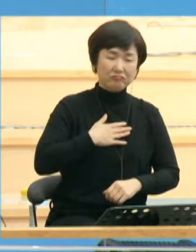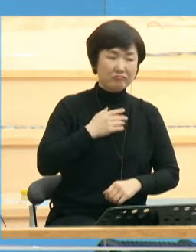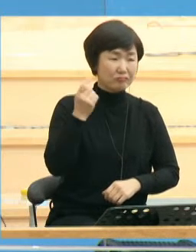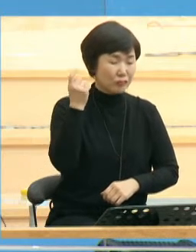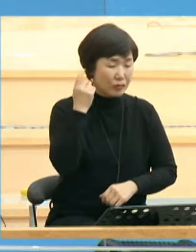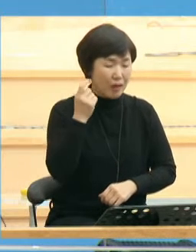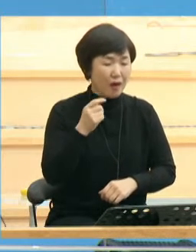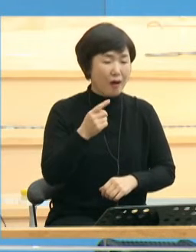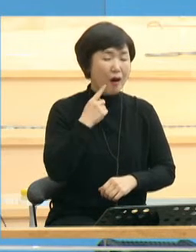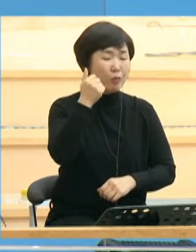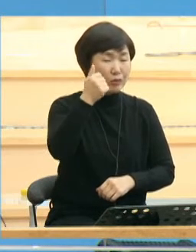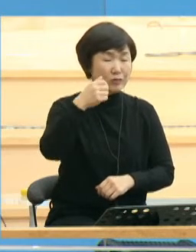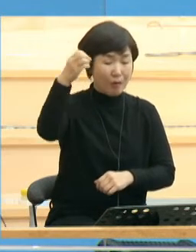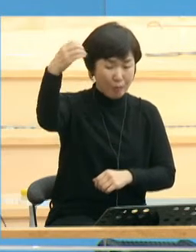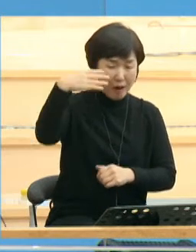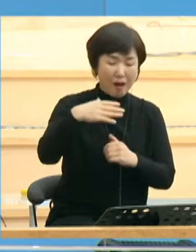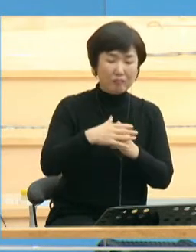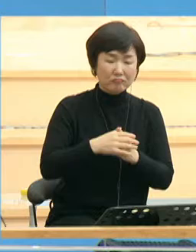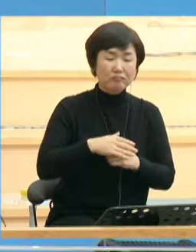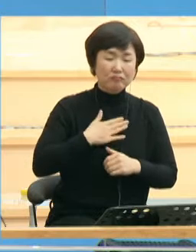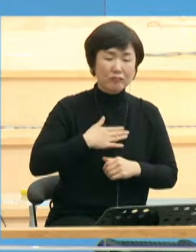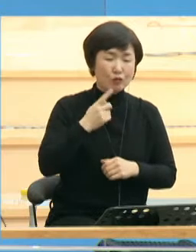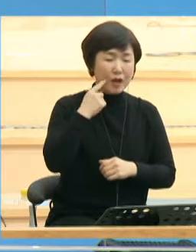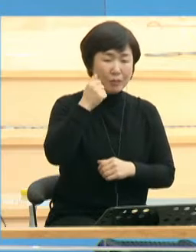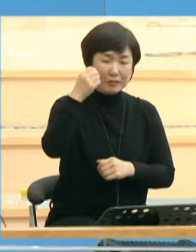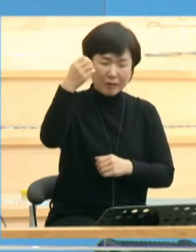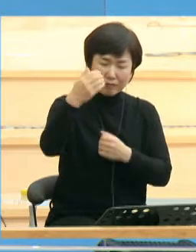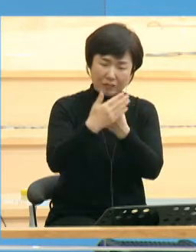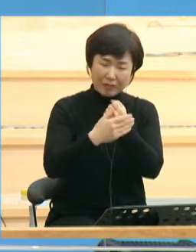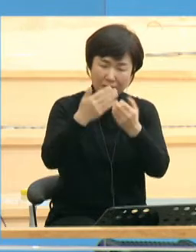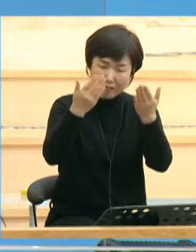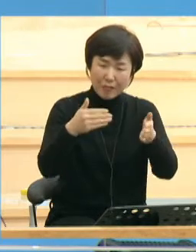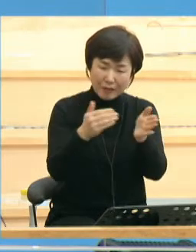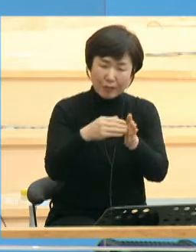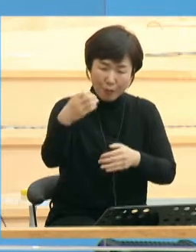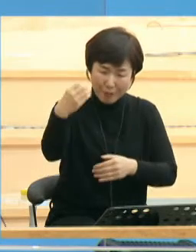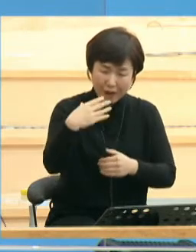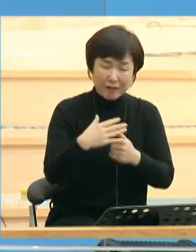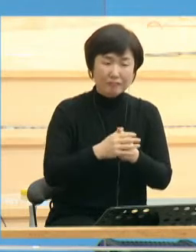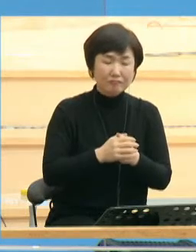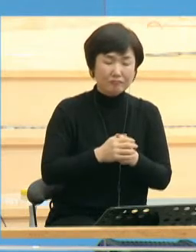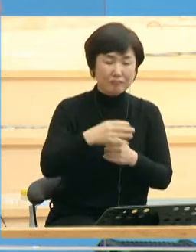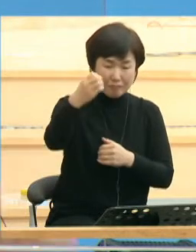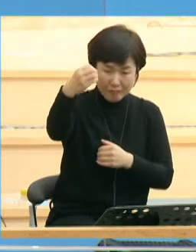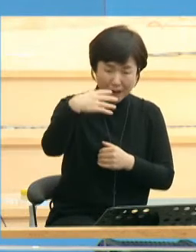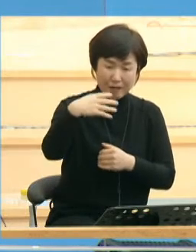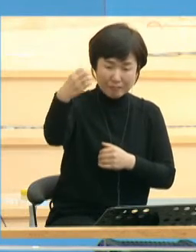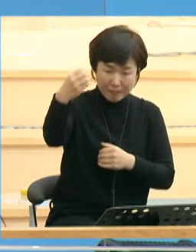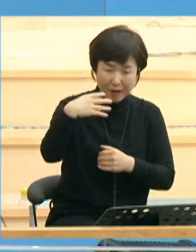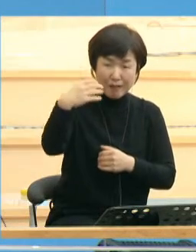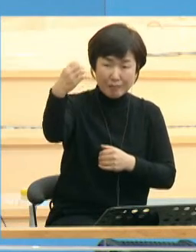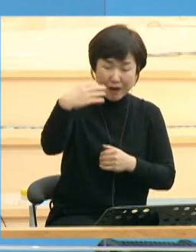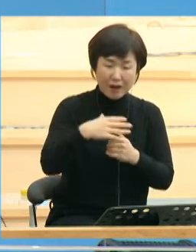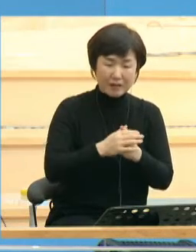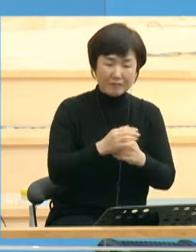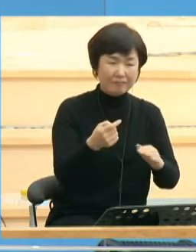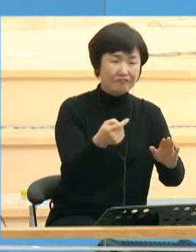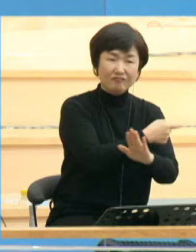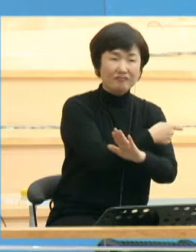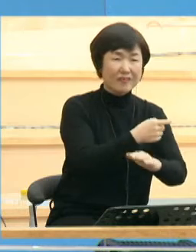우리 아버지가 그렇게 뭐 어느 받았다고 같은데요 다른 세례가 된거죠